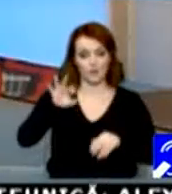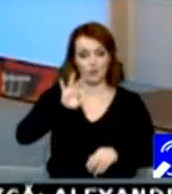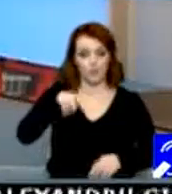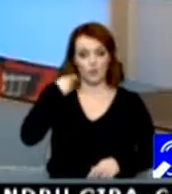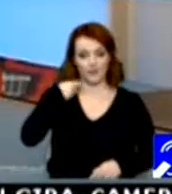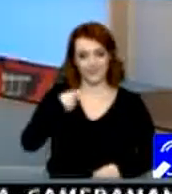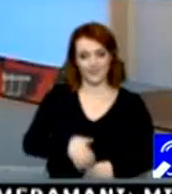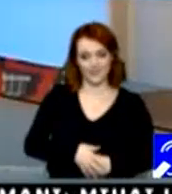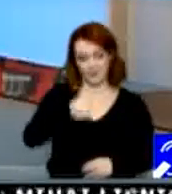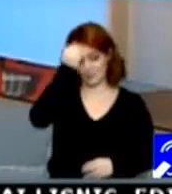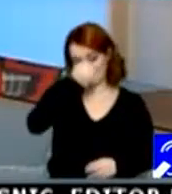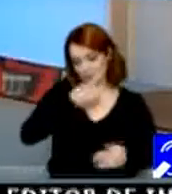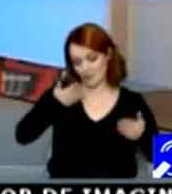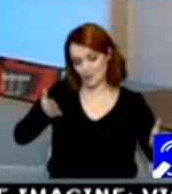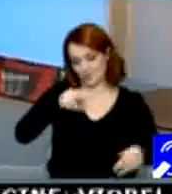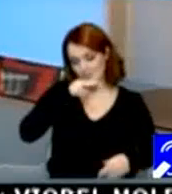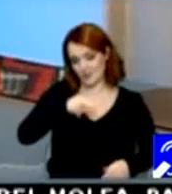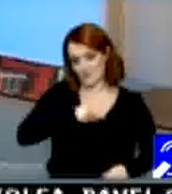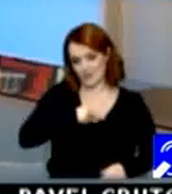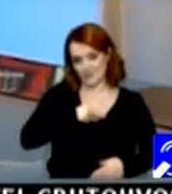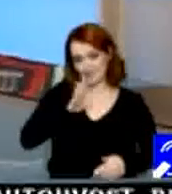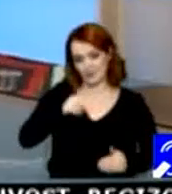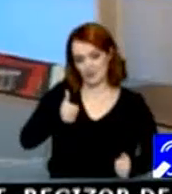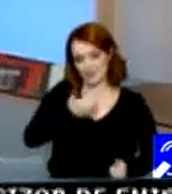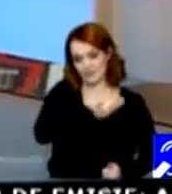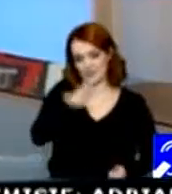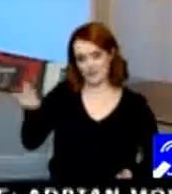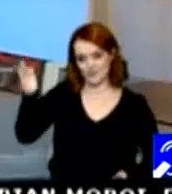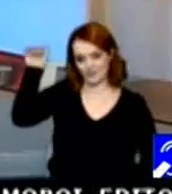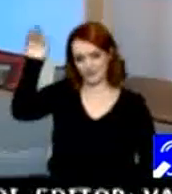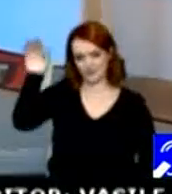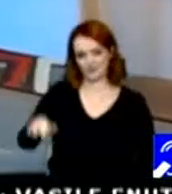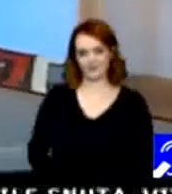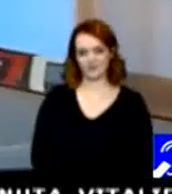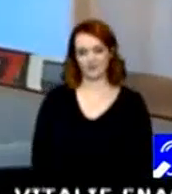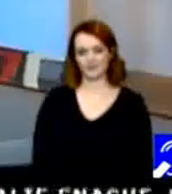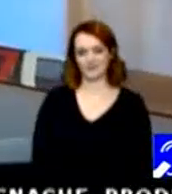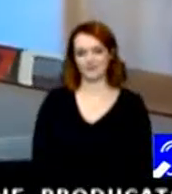sunt faine anilor și vă mulțumesc pentru atenție O seară frumoasă în continuare la revedere ur